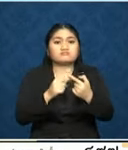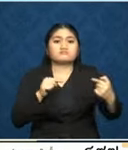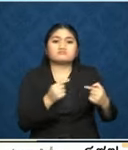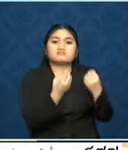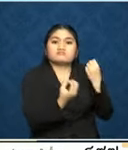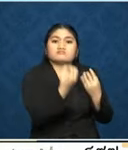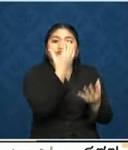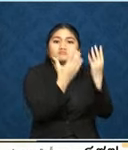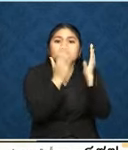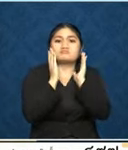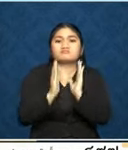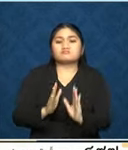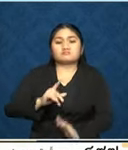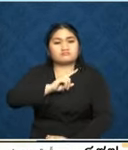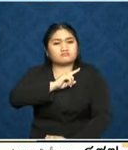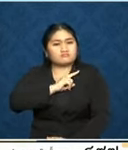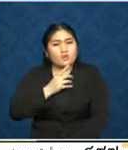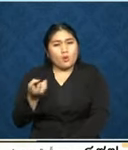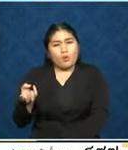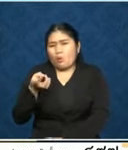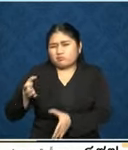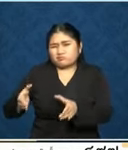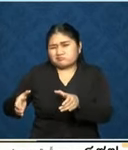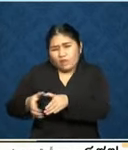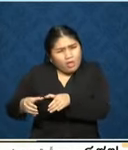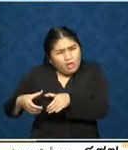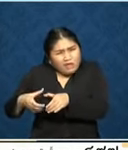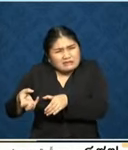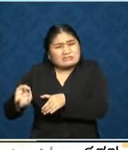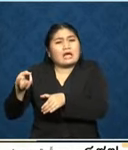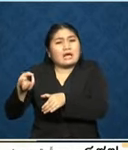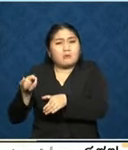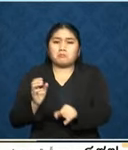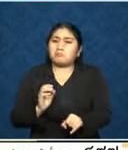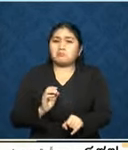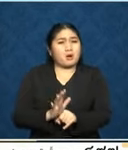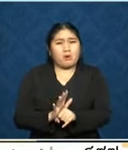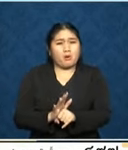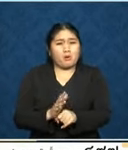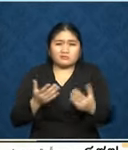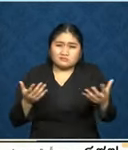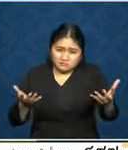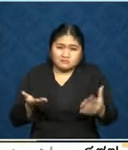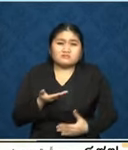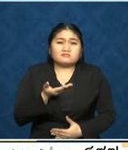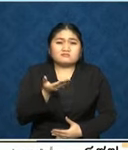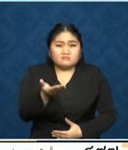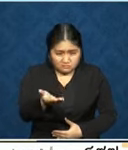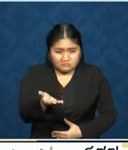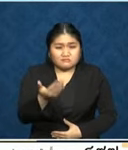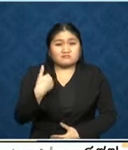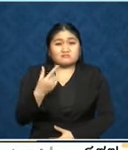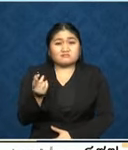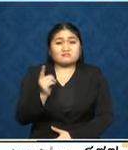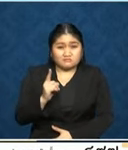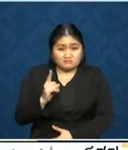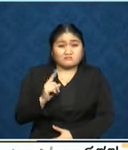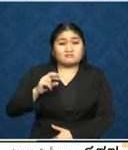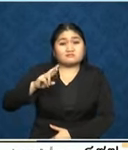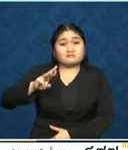เจ้าหน้าที่ป่าไม้เพียงน้อยนิดย่อมไม่เพียงพอที่จะป้องกันและแก้ไขปัญหาได้จึงขอให้ท่านรัฐมนตรีว่าการกระทรวง